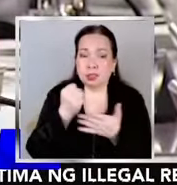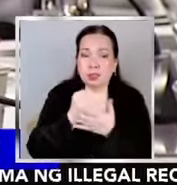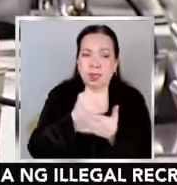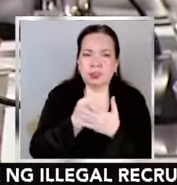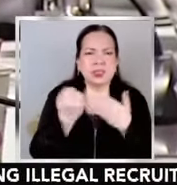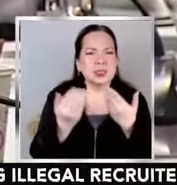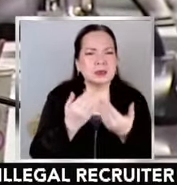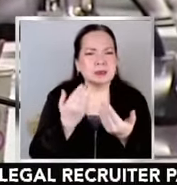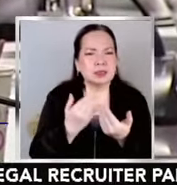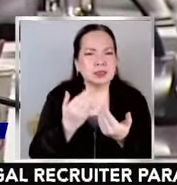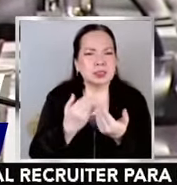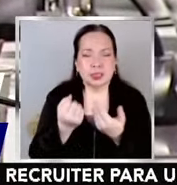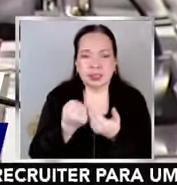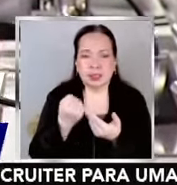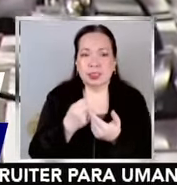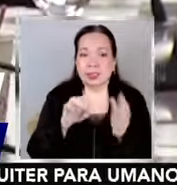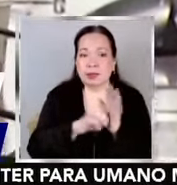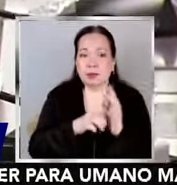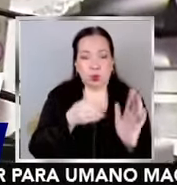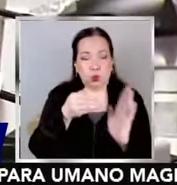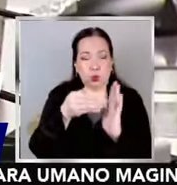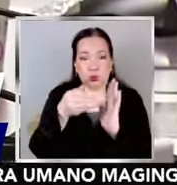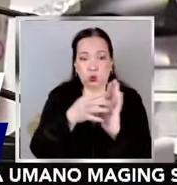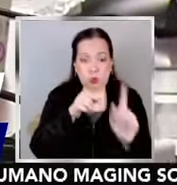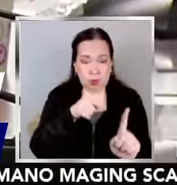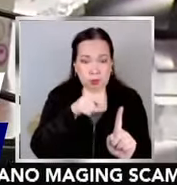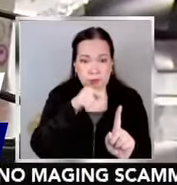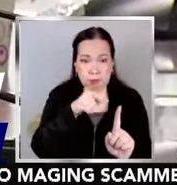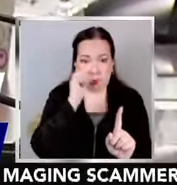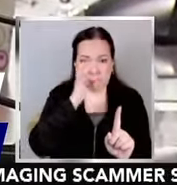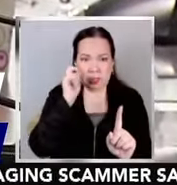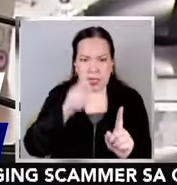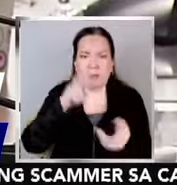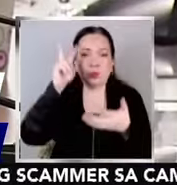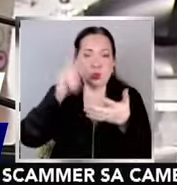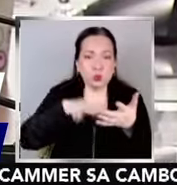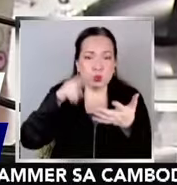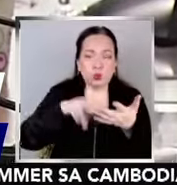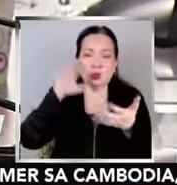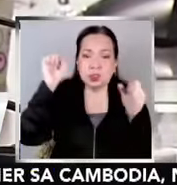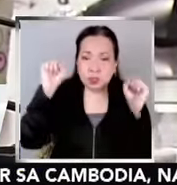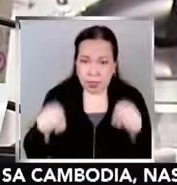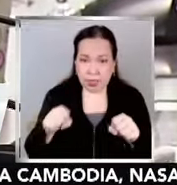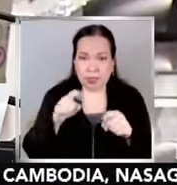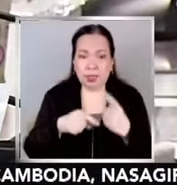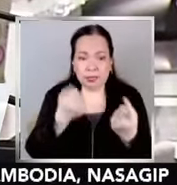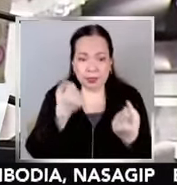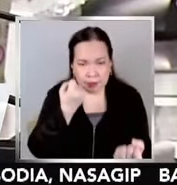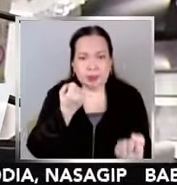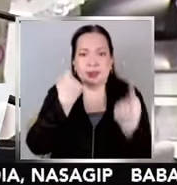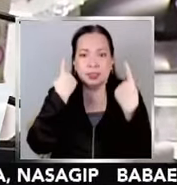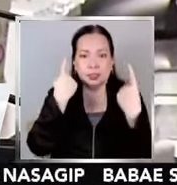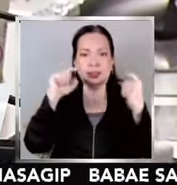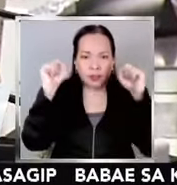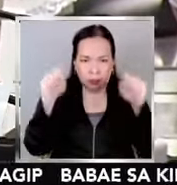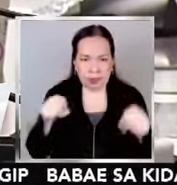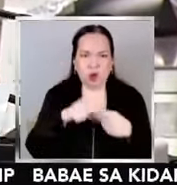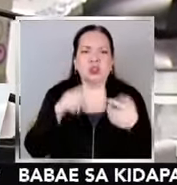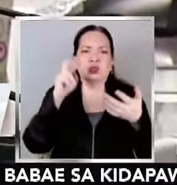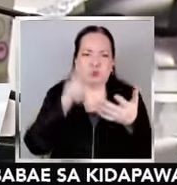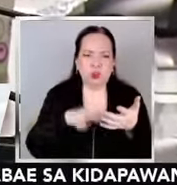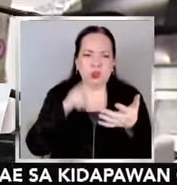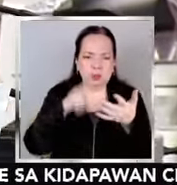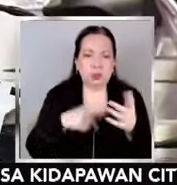isang Filipino student, turuan magbasa at naintindihan niya yung binabasa niya. Reading lang at mathematics at